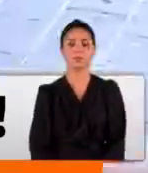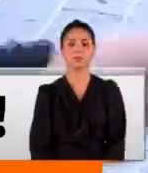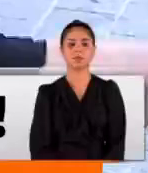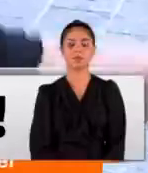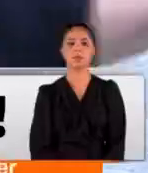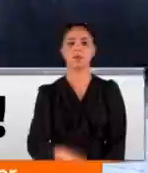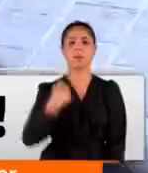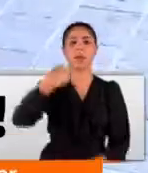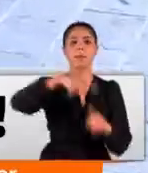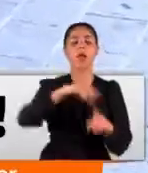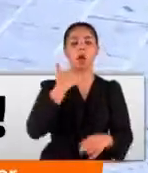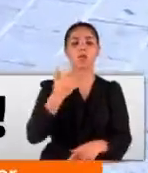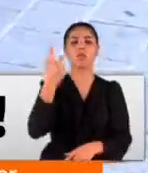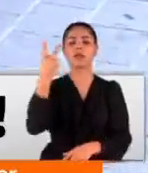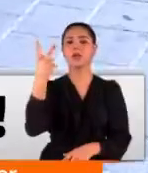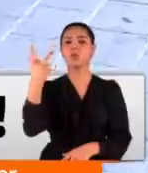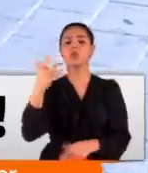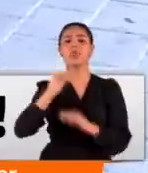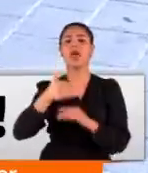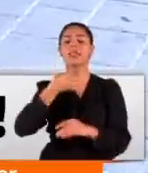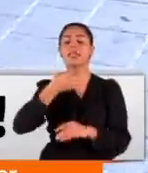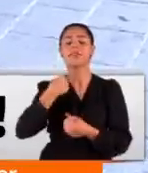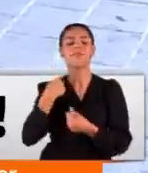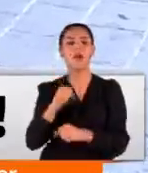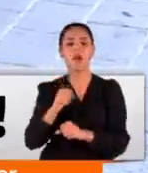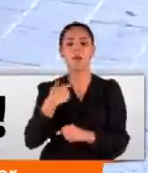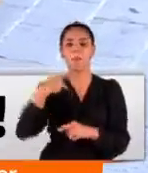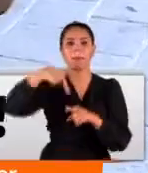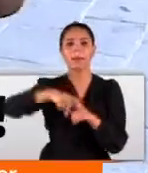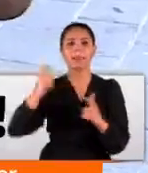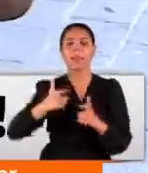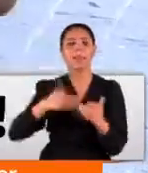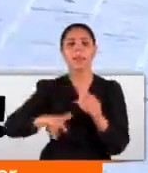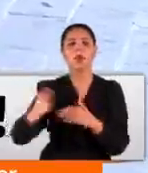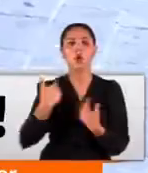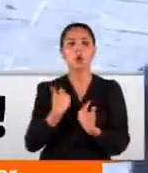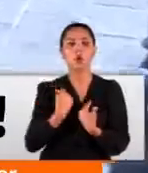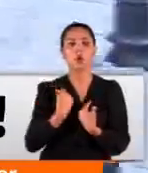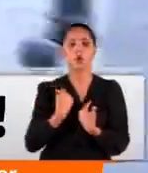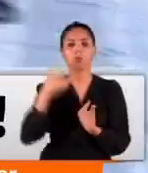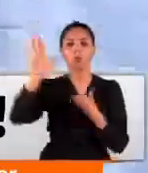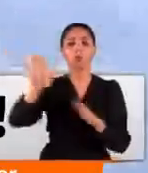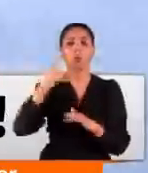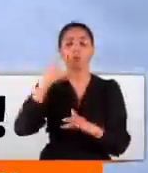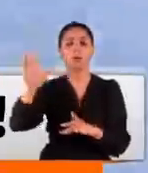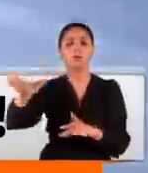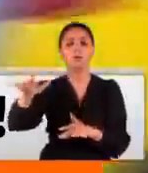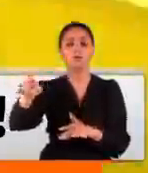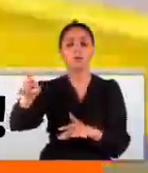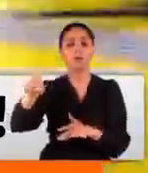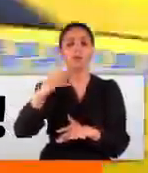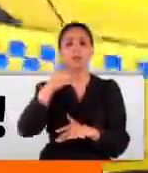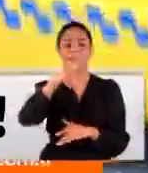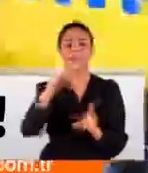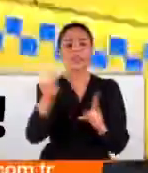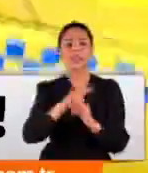Oradan almadılar. Buradan 2 tane, 3 tane taksi almadı. Biz nasıl bineceğiz, gideceğiz gideceğimiz yere? Bir tane durduralım sizin için. Ha dur. Efendim, hanımefendi